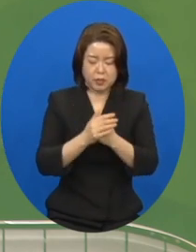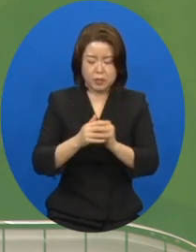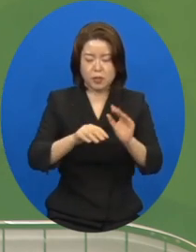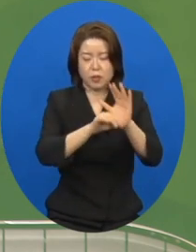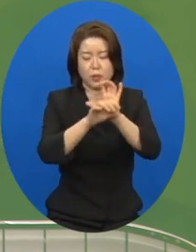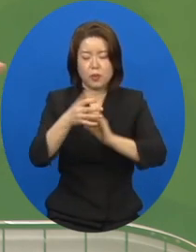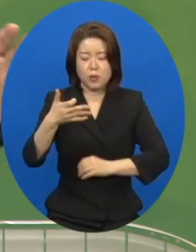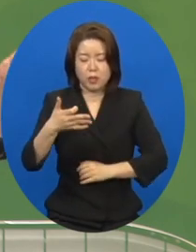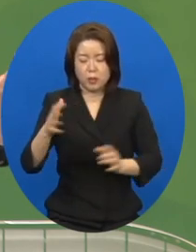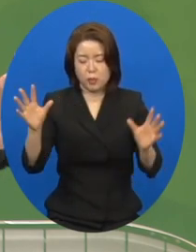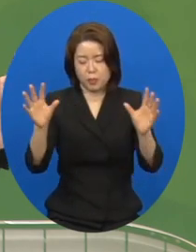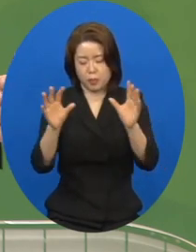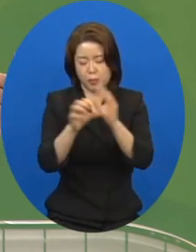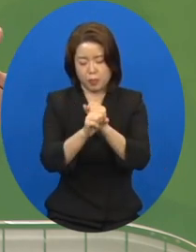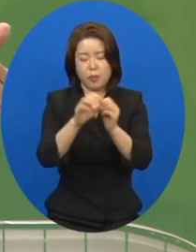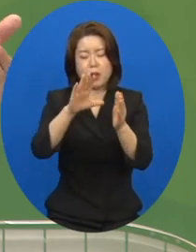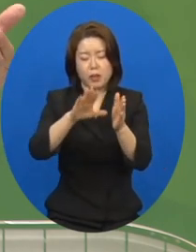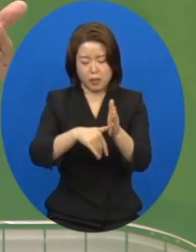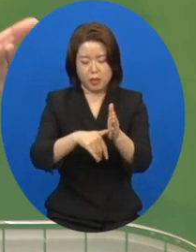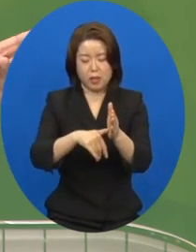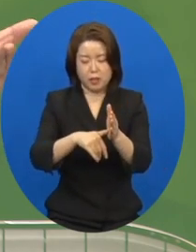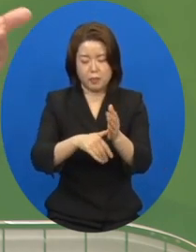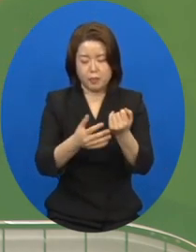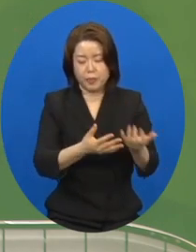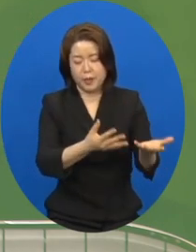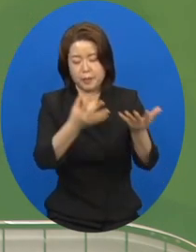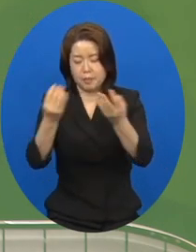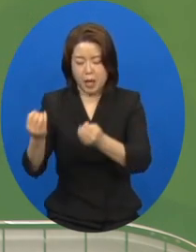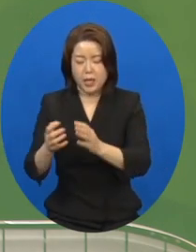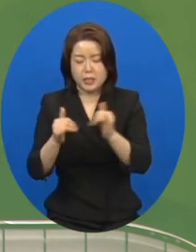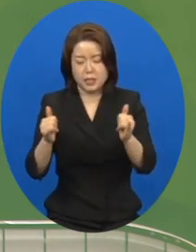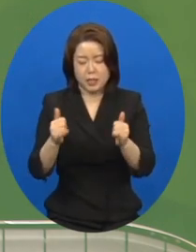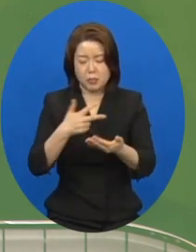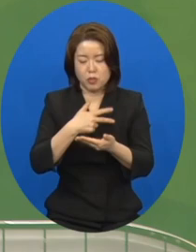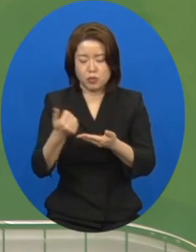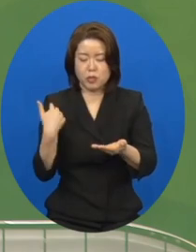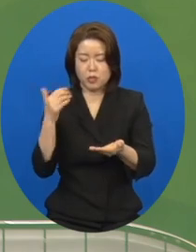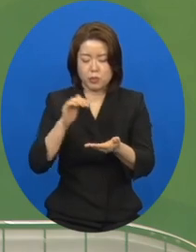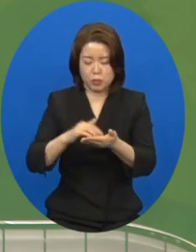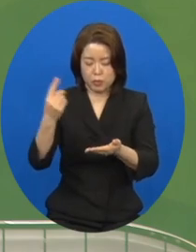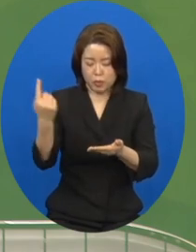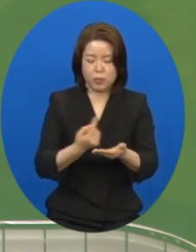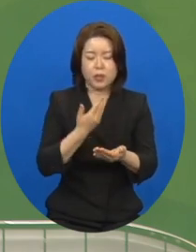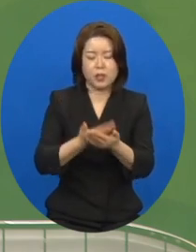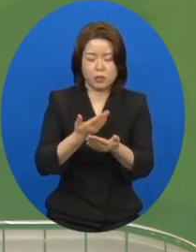코로나19가 소멸될 때 수많은 사람들이 주께로 돌아오게 하소서.